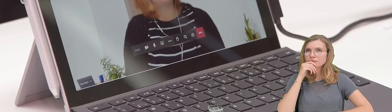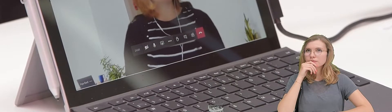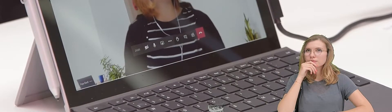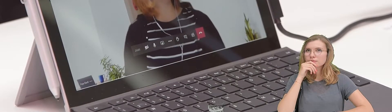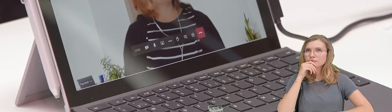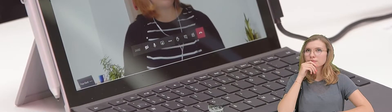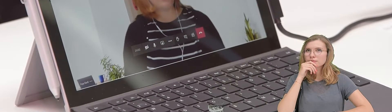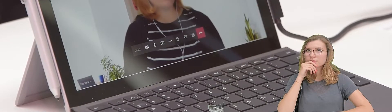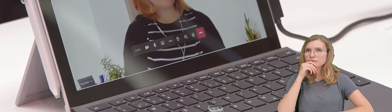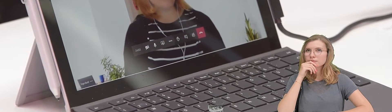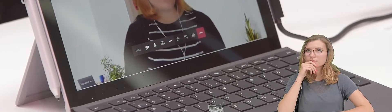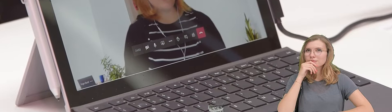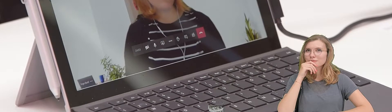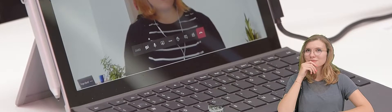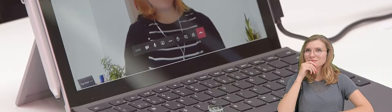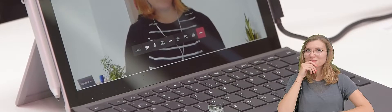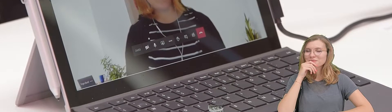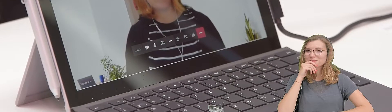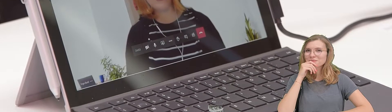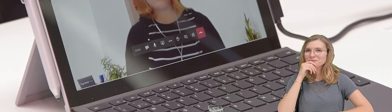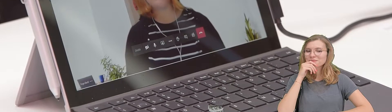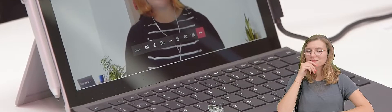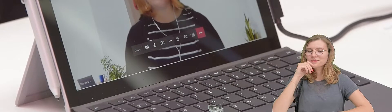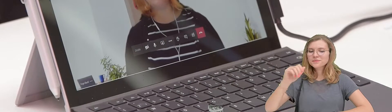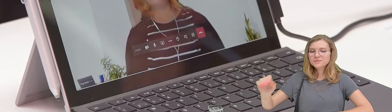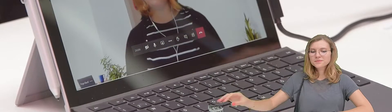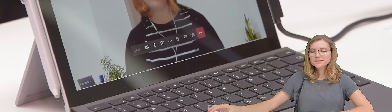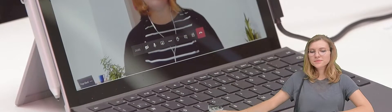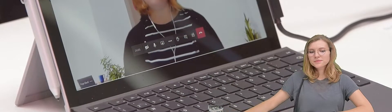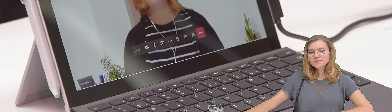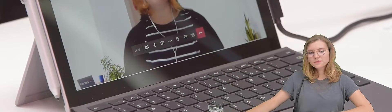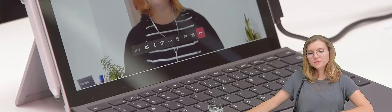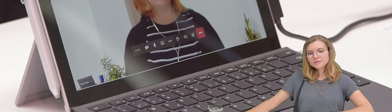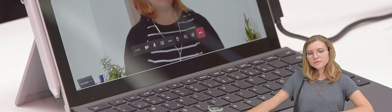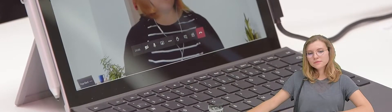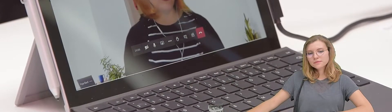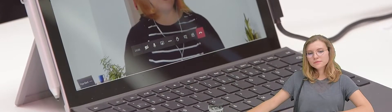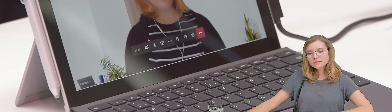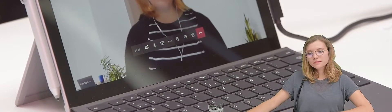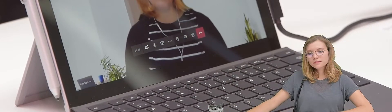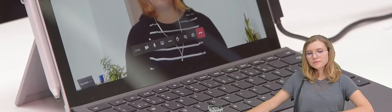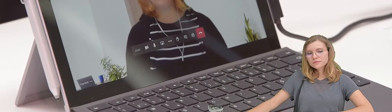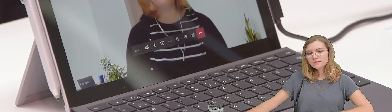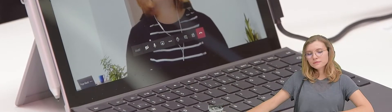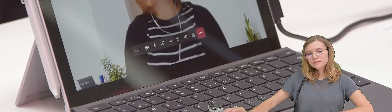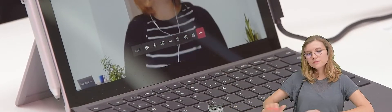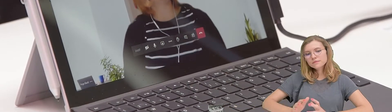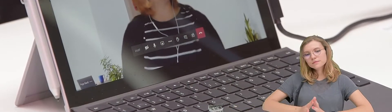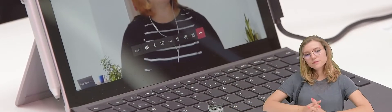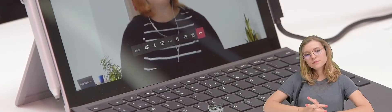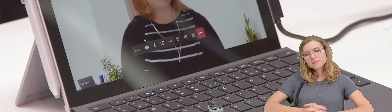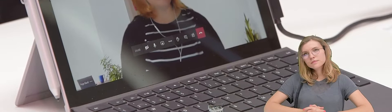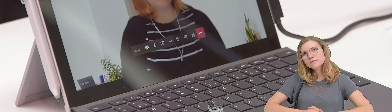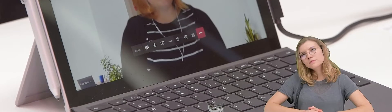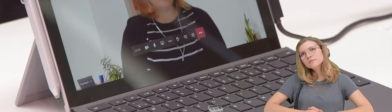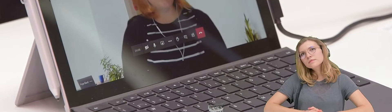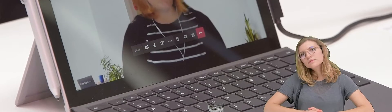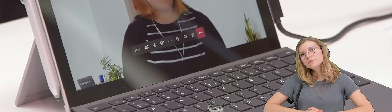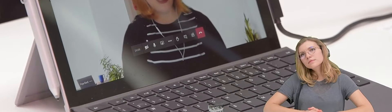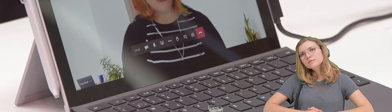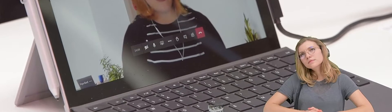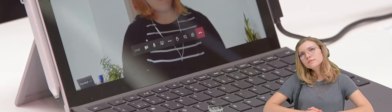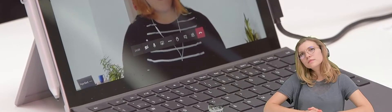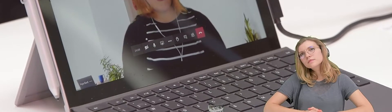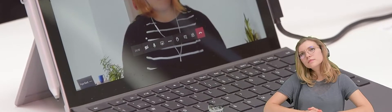hat man da ganz gute Karten, wenn man das als Methode macht, als Lehrkraft bei seinen Schülerinnen und Schülern, weil Emojis eben immer